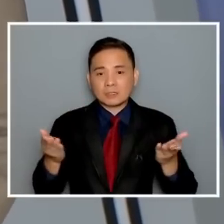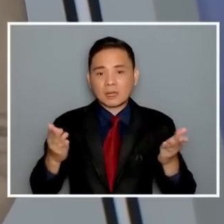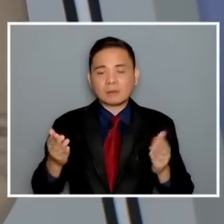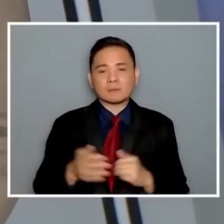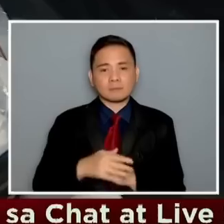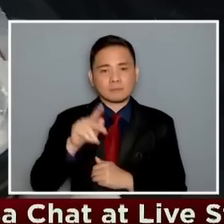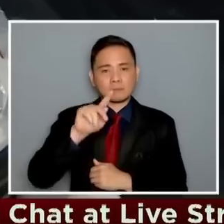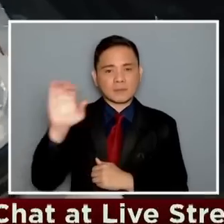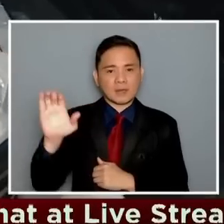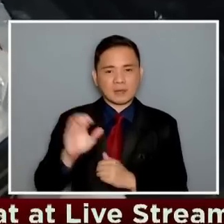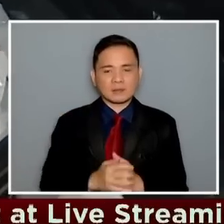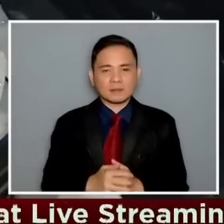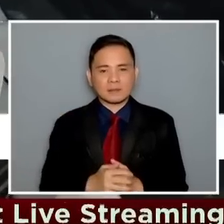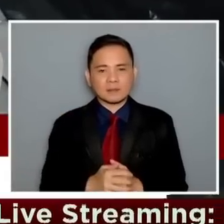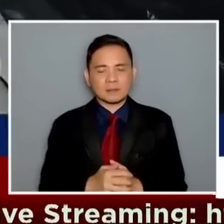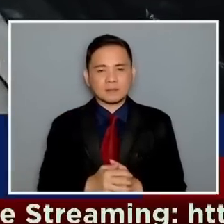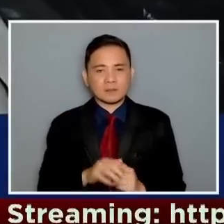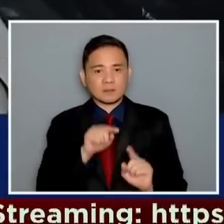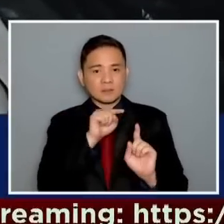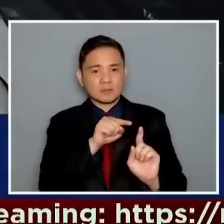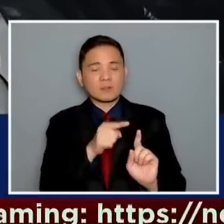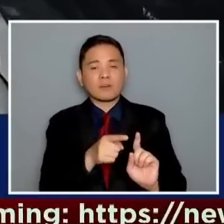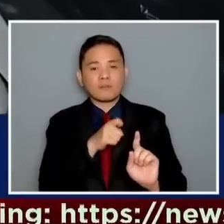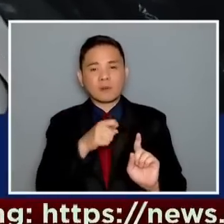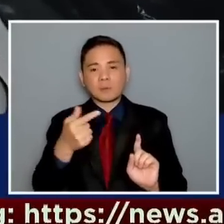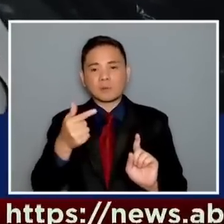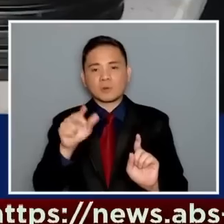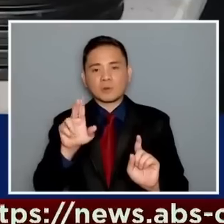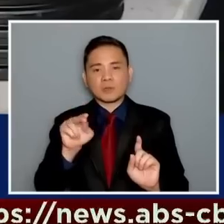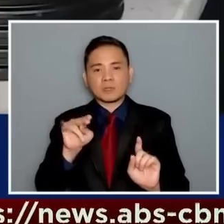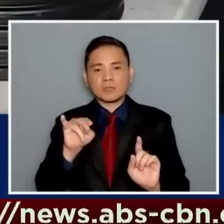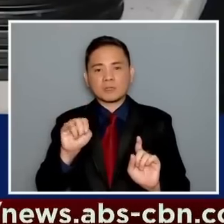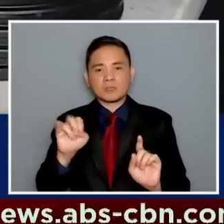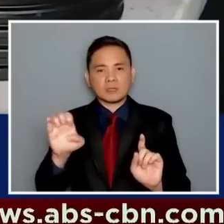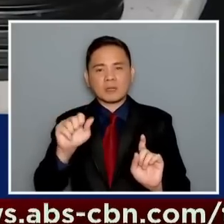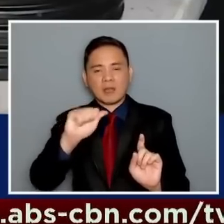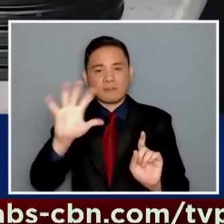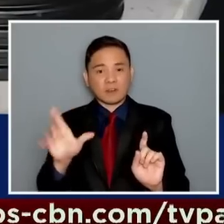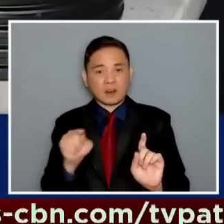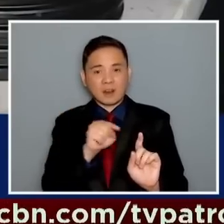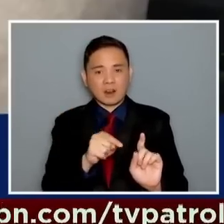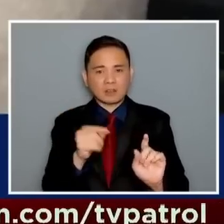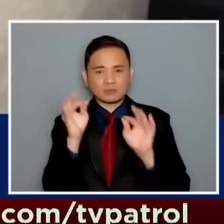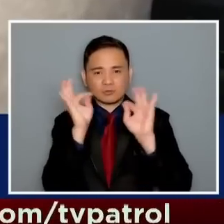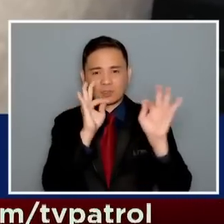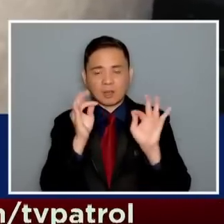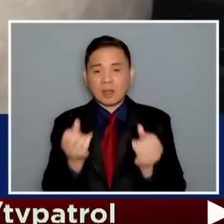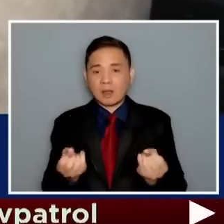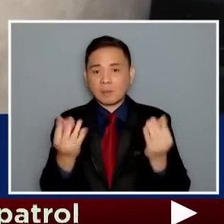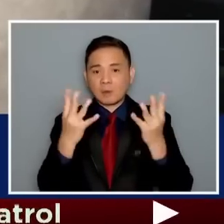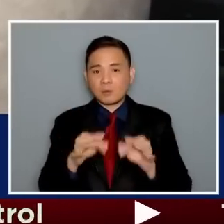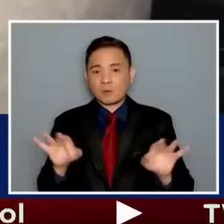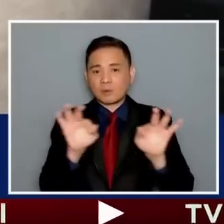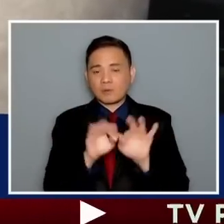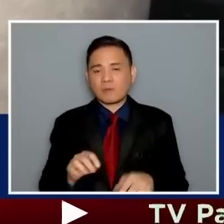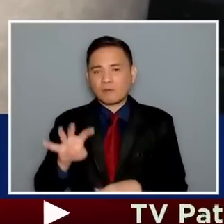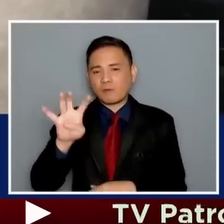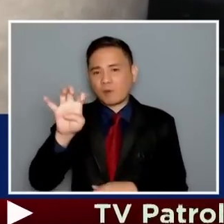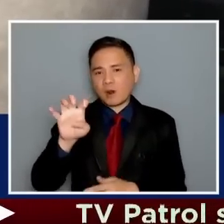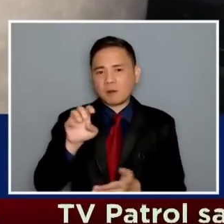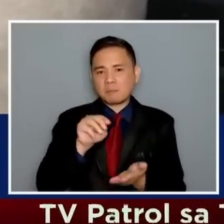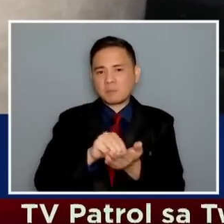mga otoridad, galing sa Guinea, Africa ang droga na nagkangalaga ng nasa higit na 400 milyong